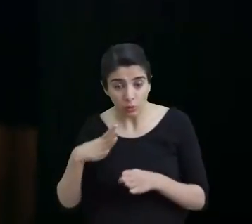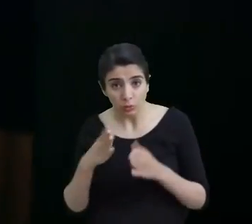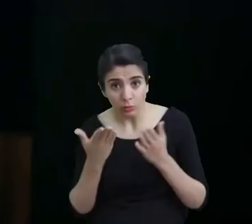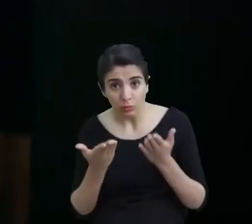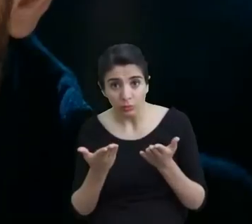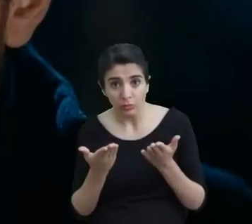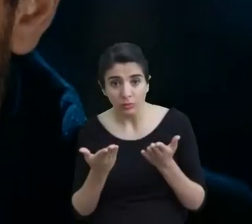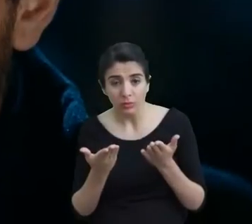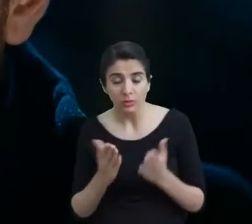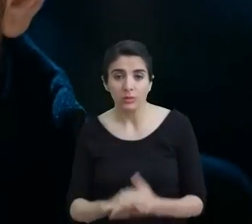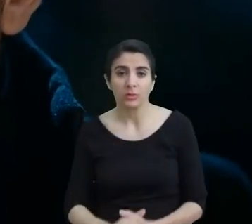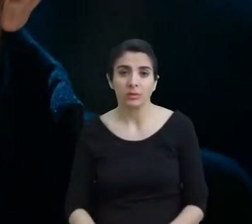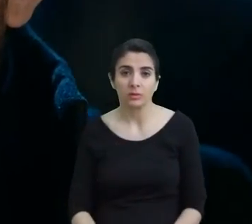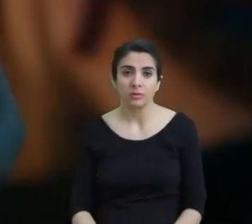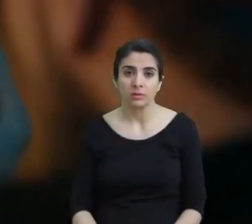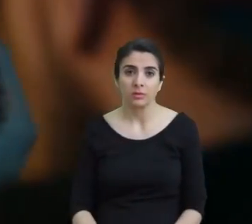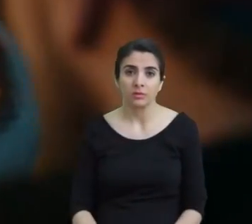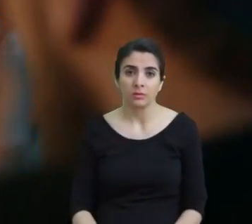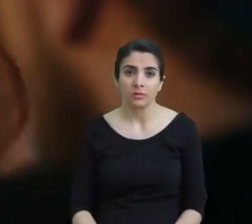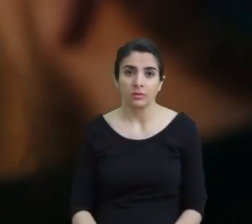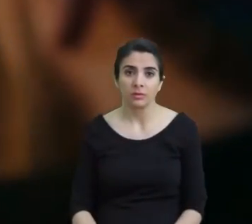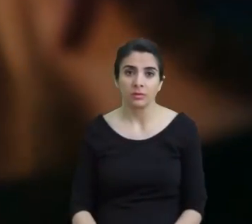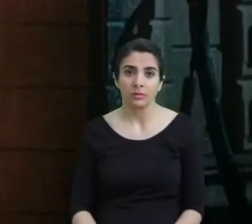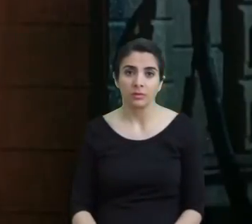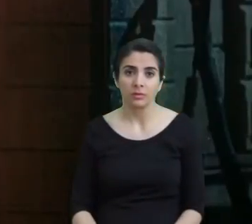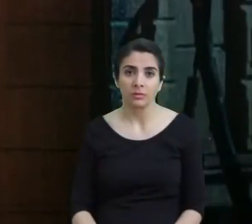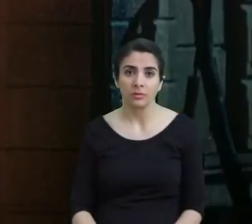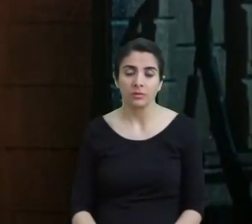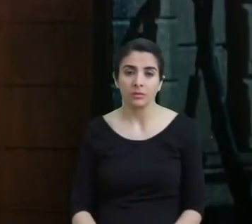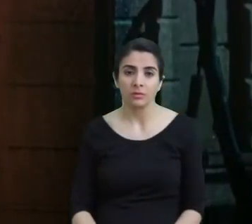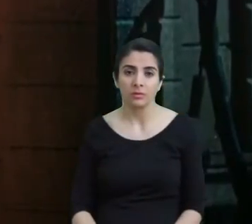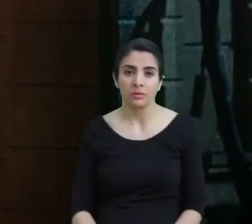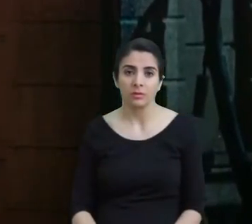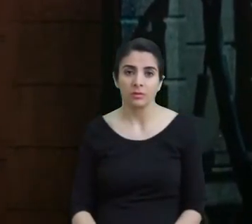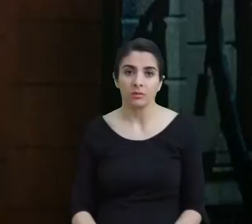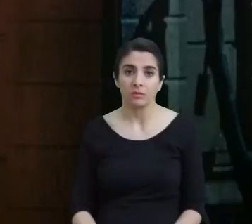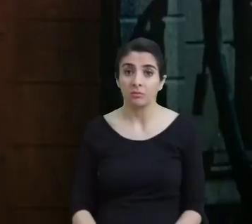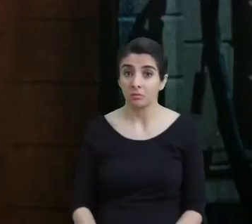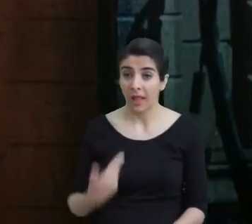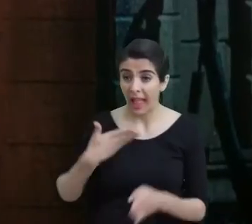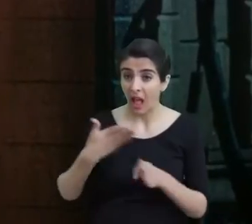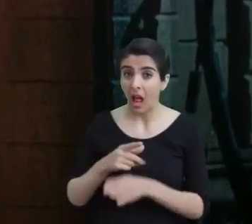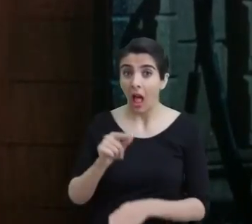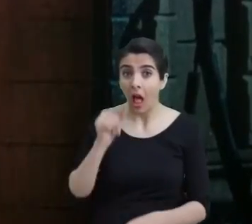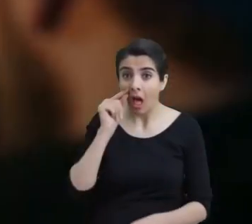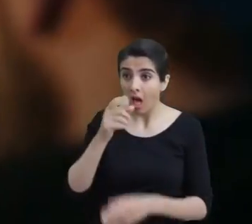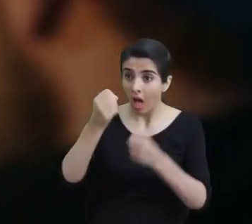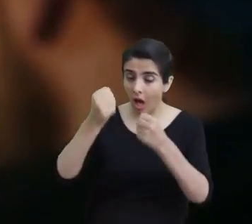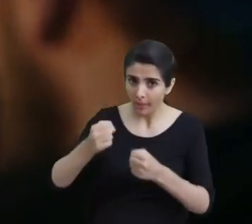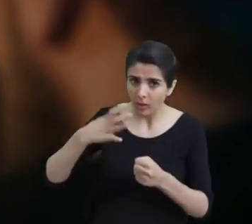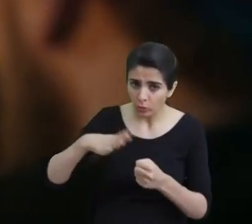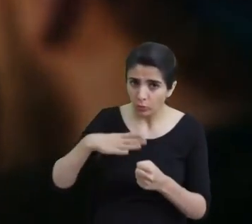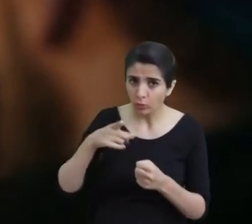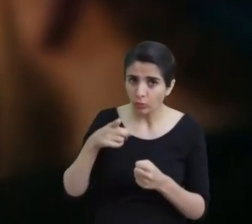ön tarafına bir ustura dayadı. Cemil'in sırıtışı silindi elini. Azize'nin gözünden yavaşça çekti. Eğer gerçek bir erkek olarak